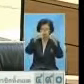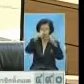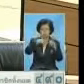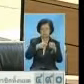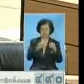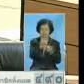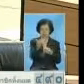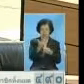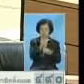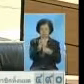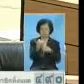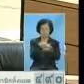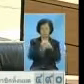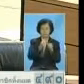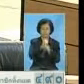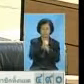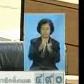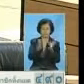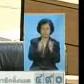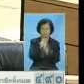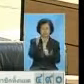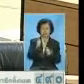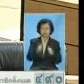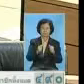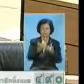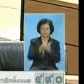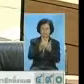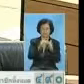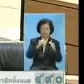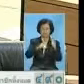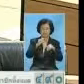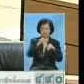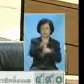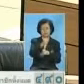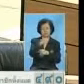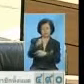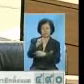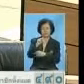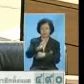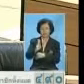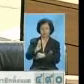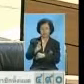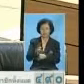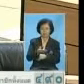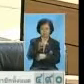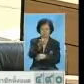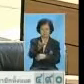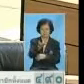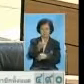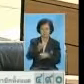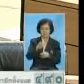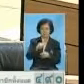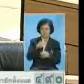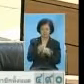อกเองนะครับว่าในขณะที่ราคายางเนี่ยไต่เรี่ยๆอยู่ที่ประมาณ10กว่าบาทถึง20บาทท่านบอกว่าท่านจะเอาขึ้นมาที่1